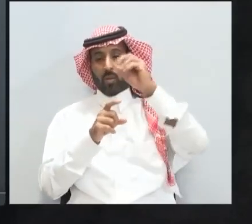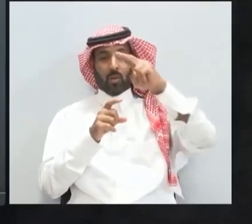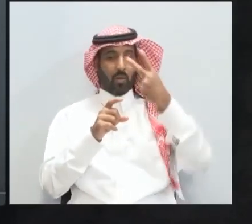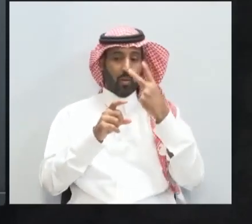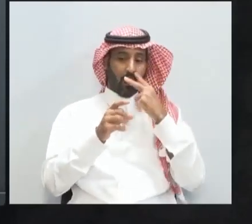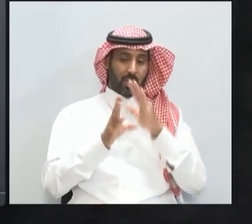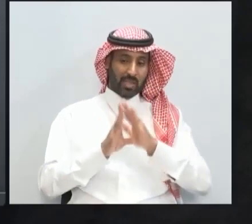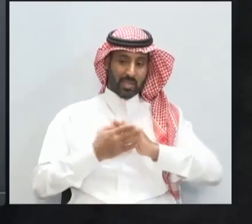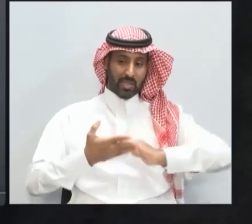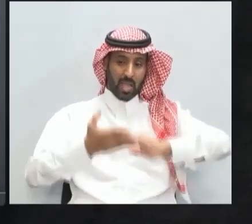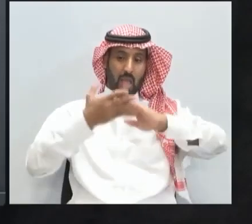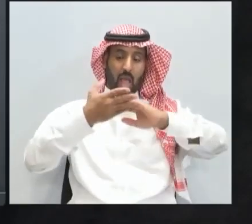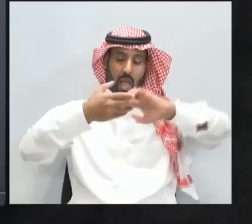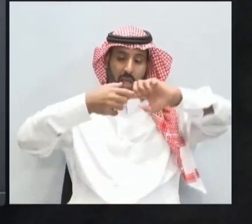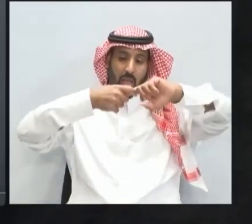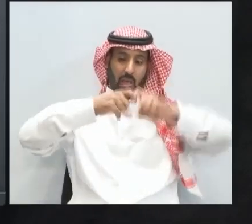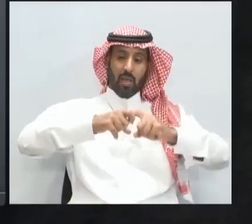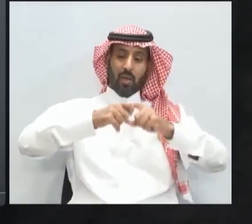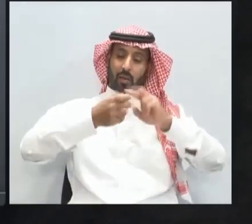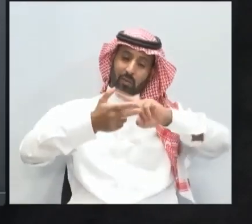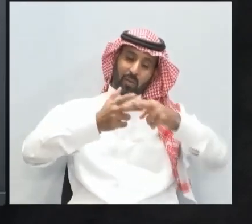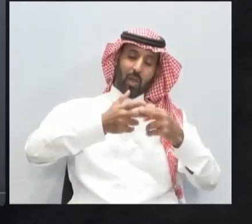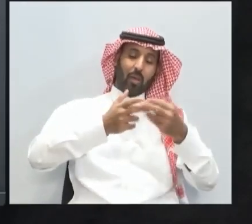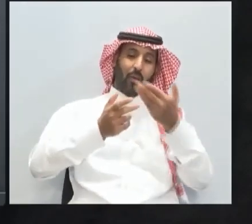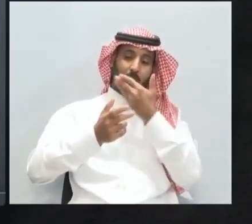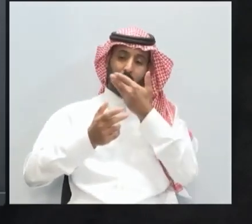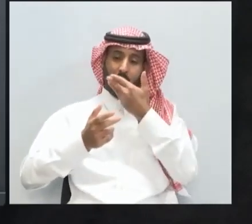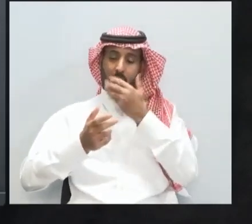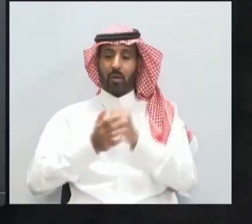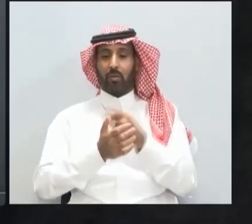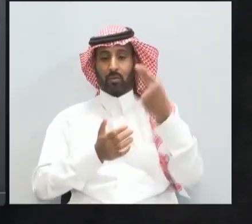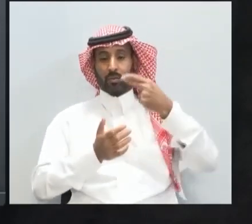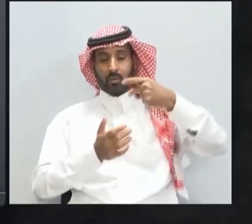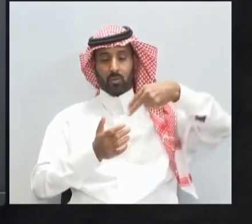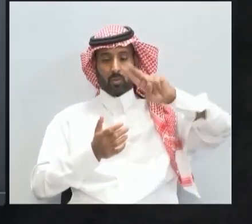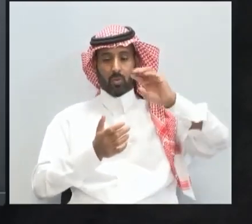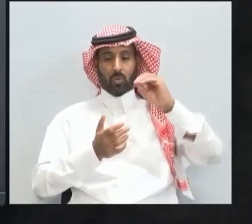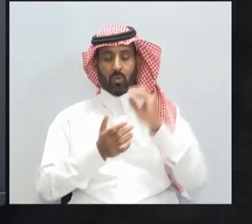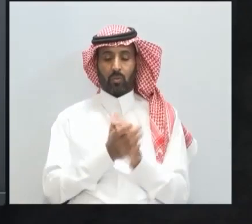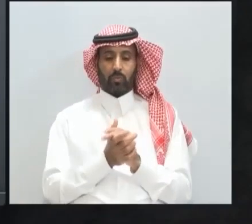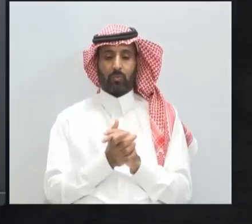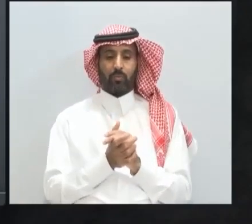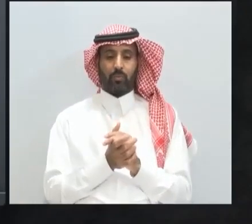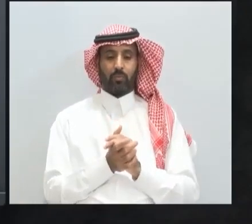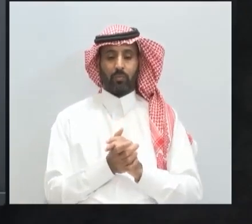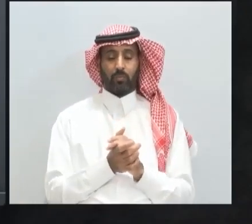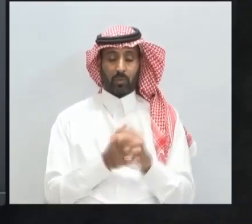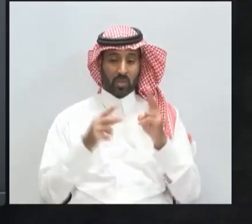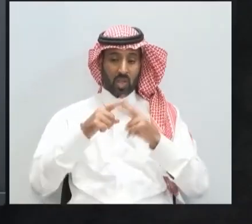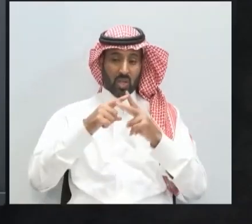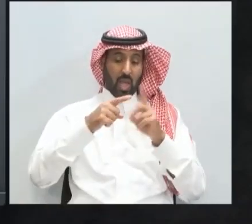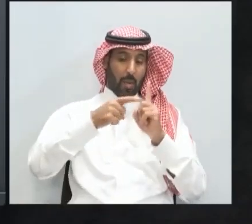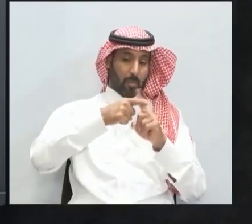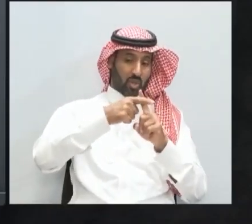تساعدها في الارتباط مع ذره هيدروجين لينتج لدينا الماء اذا هذا الاكسجين يملك شحنه موجبه